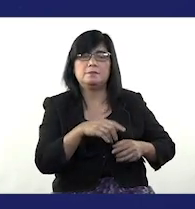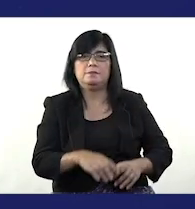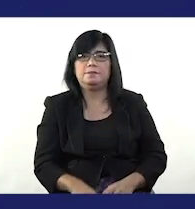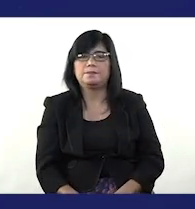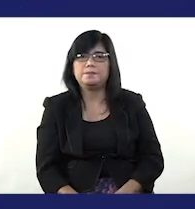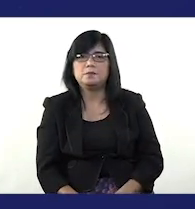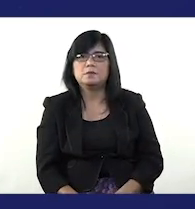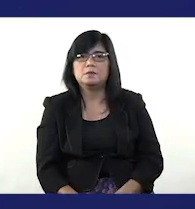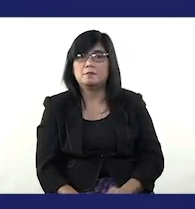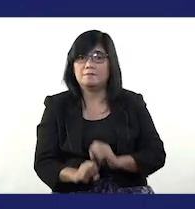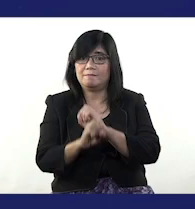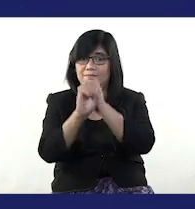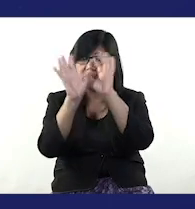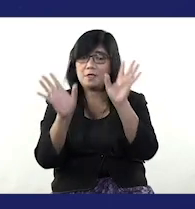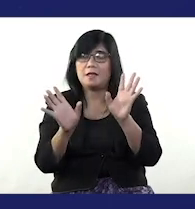Hai jelas